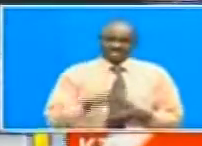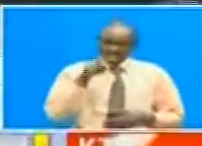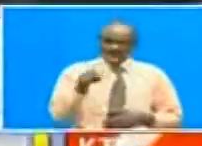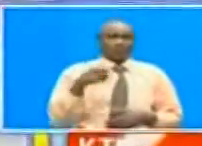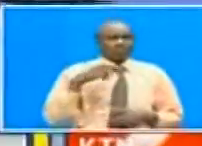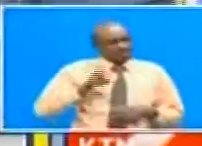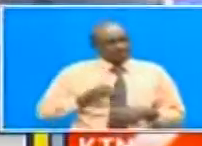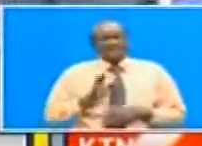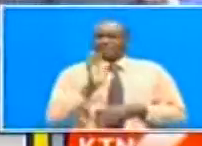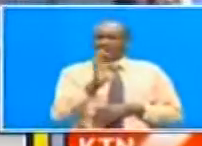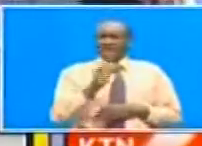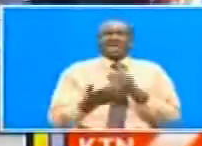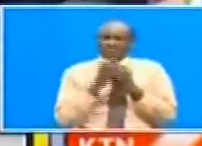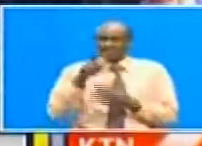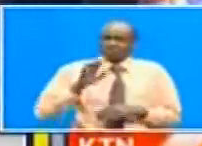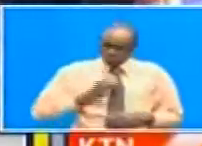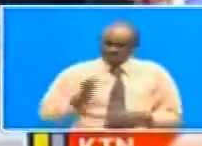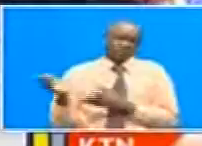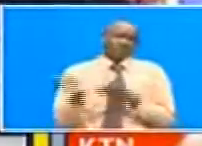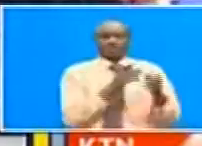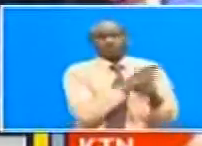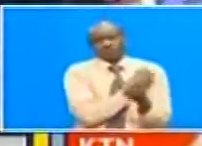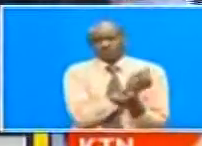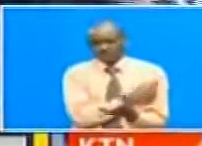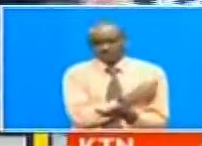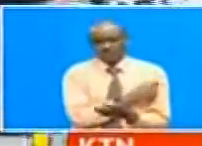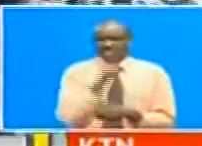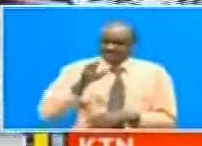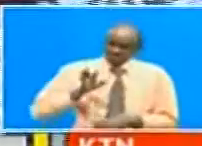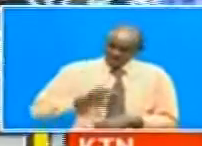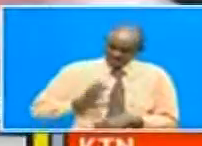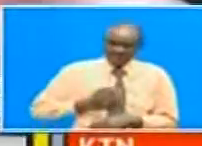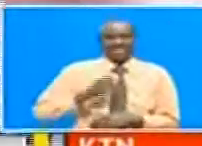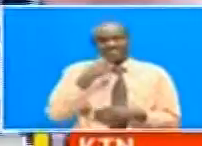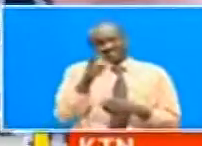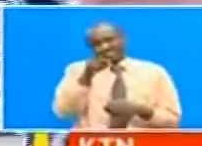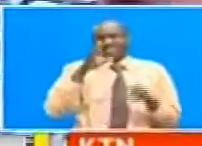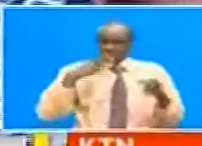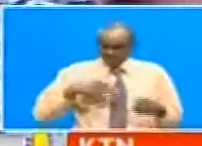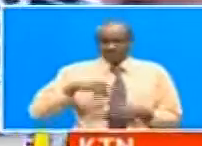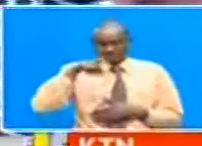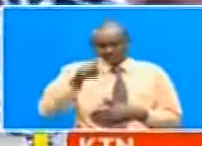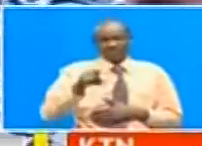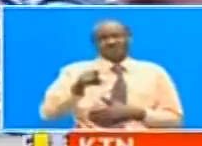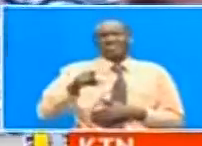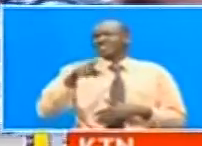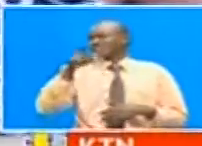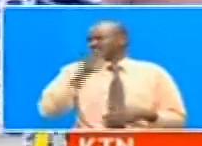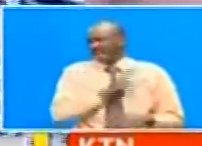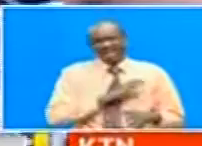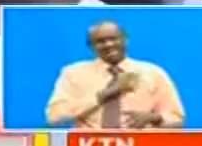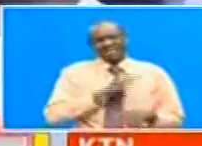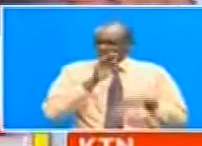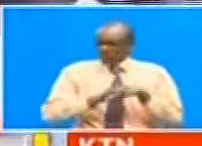za wanawake wenzake kumsaidia kumfikisha hospitalini. Wanawake hao waliwataja wahudumu hao kama waliokosa maadili